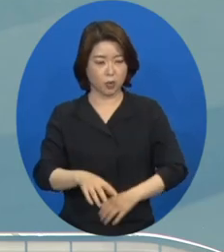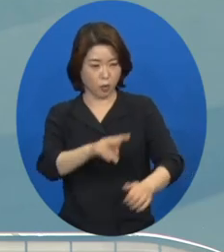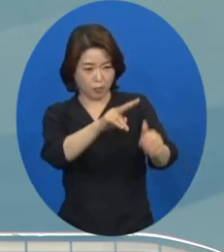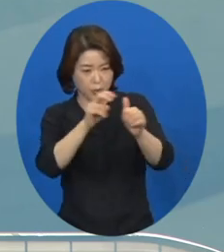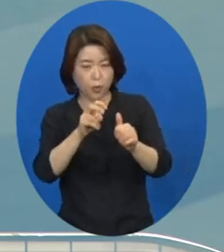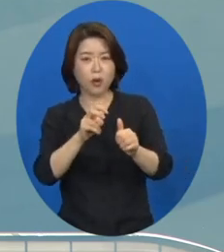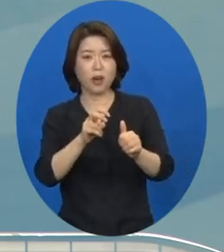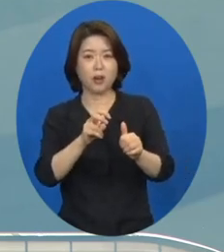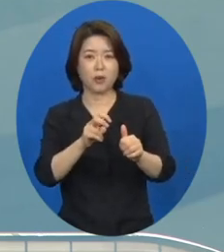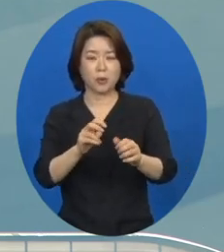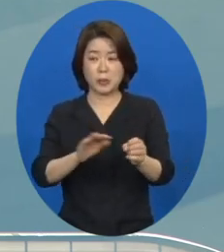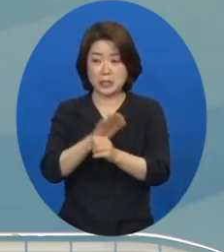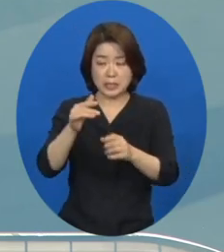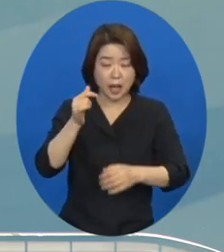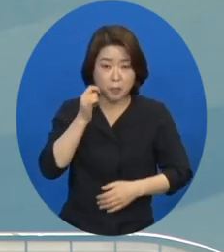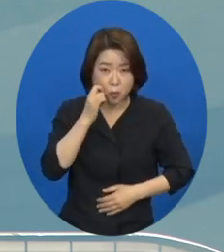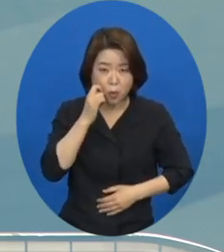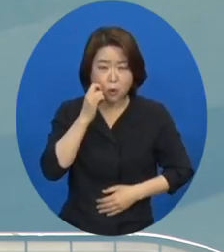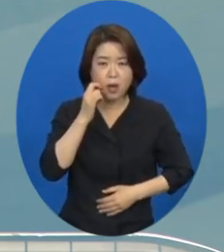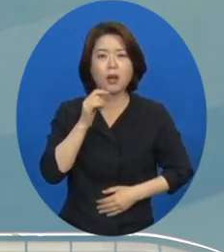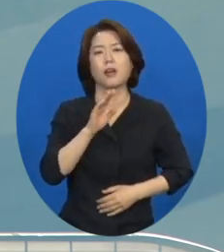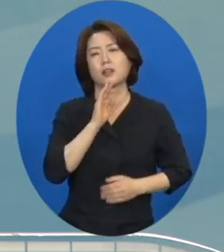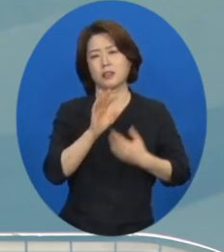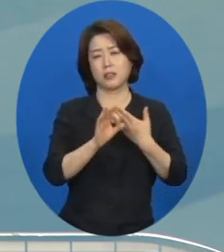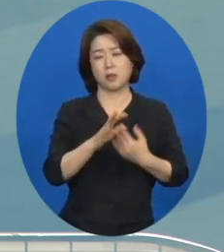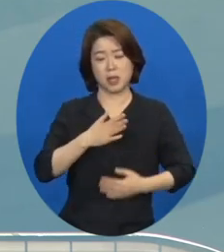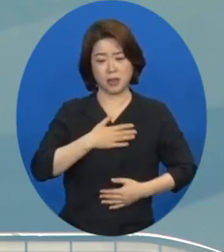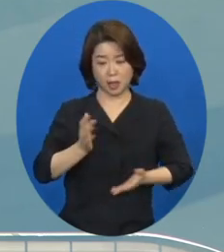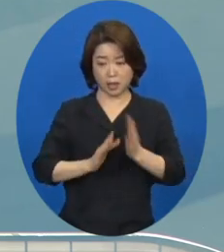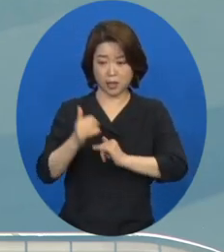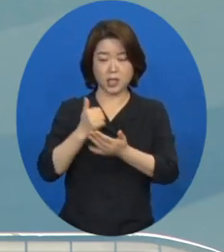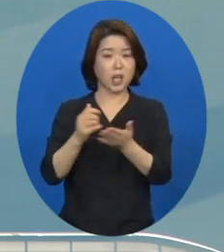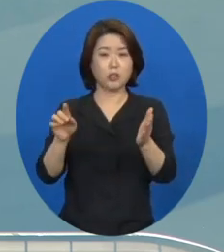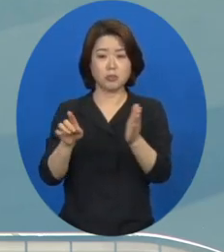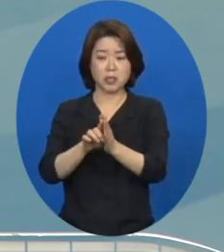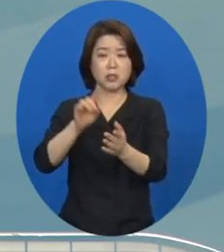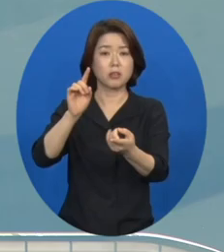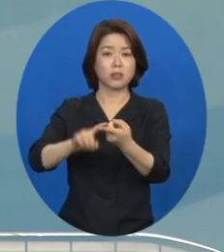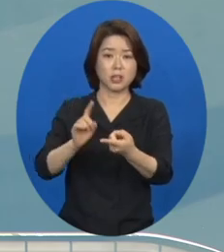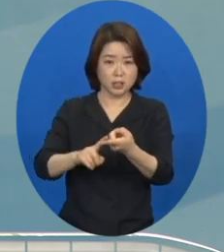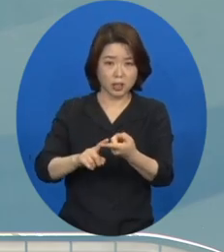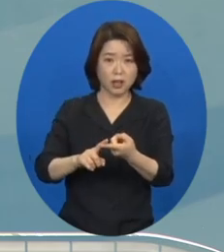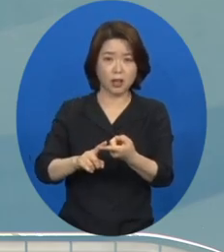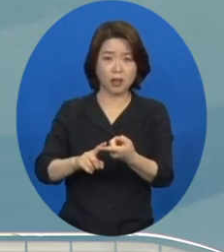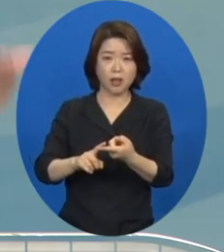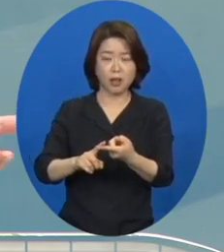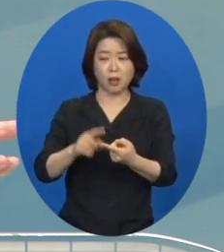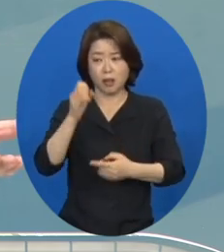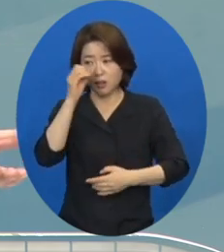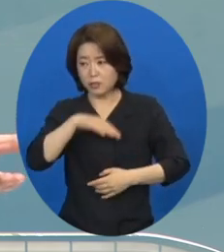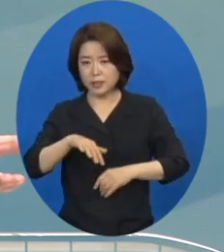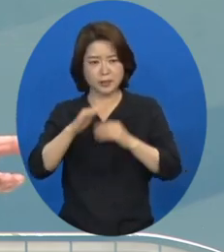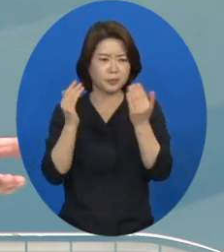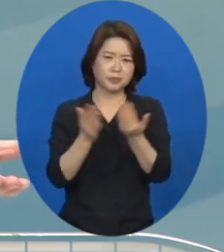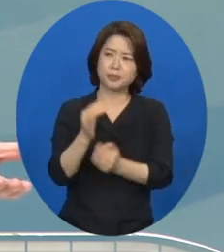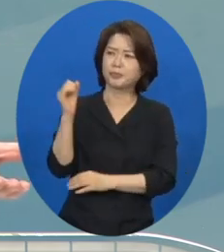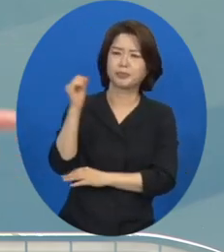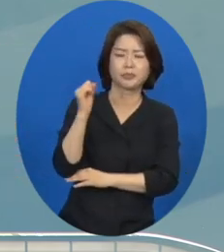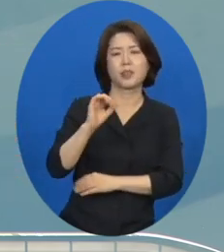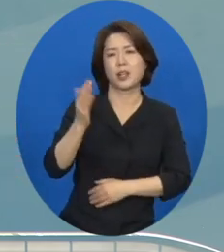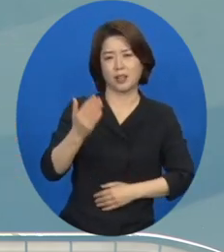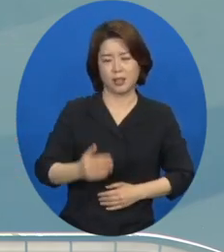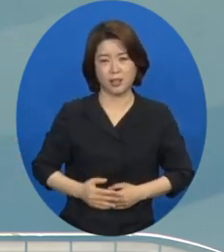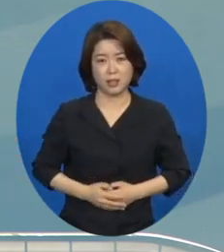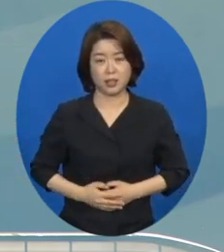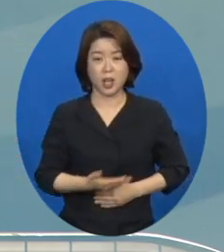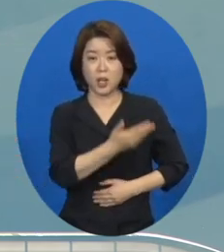미워하고 사랑하지 못하면 내가 예수를 믿는다는 것 자체가 그냥 다 흔들려 버리는 것 같아요.